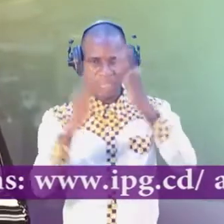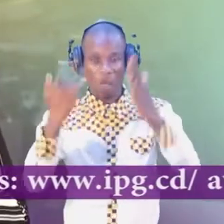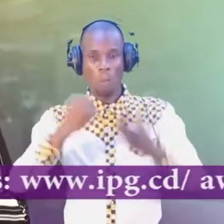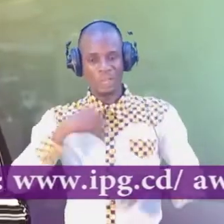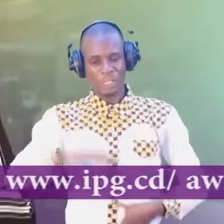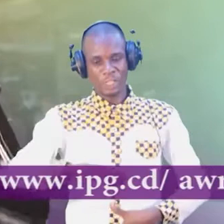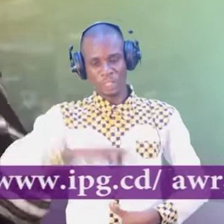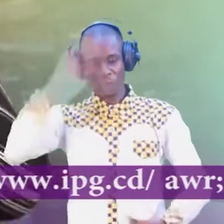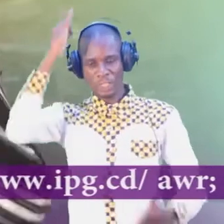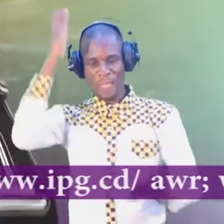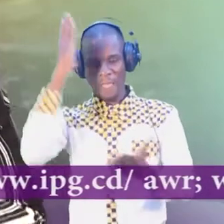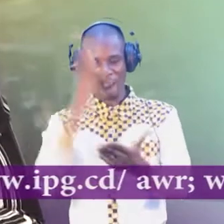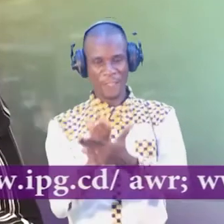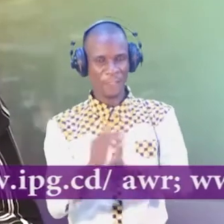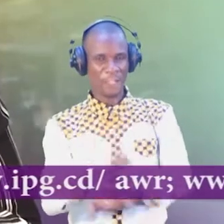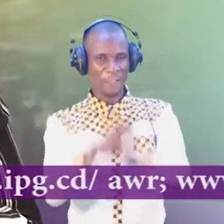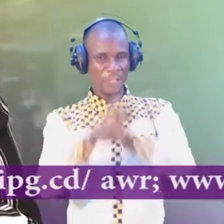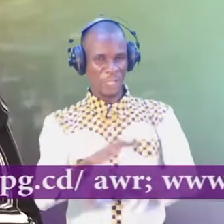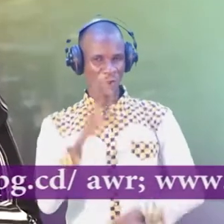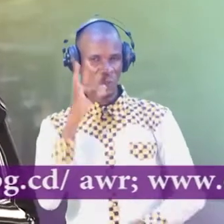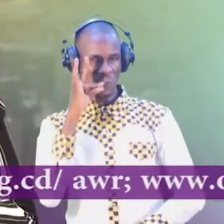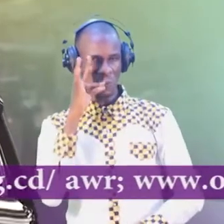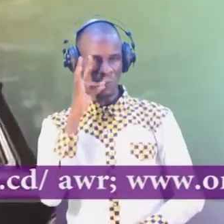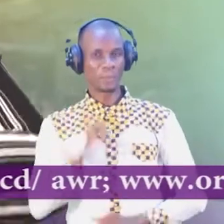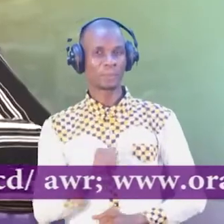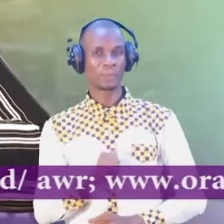ver ya mai mela. Mpe na libanda,